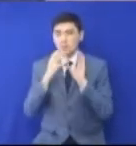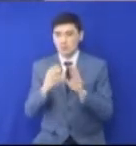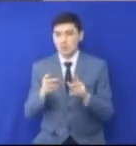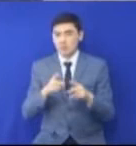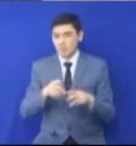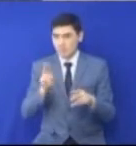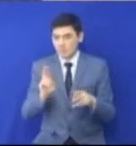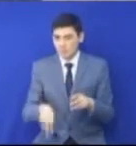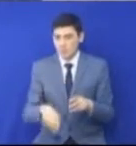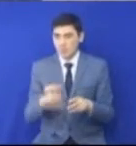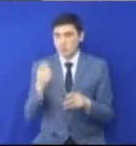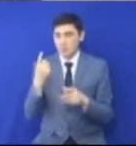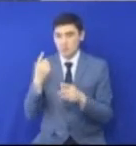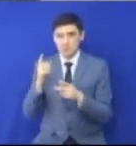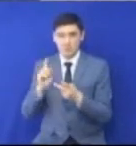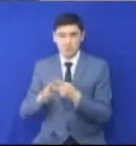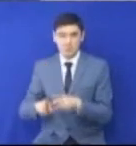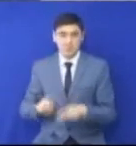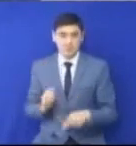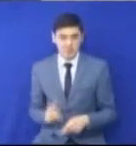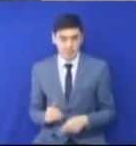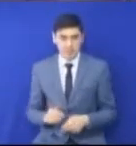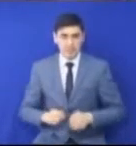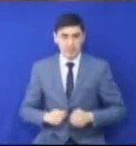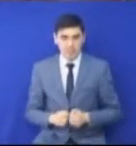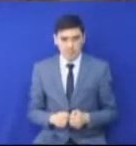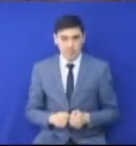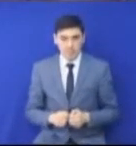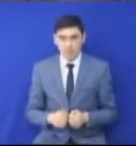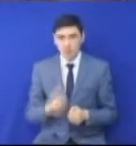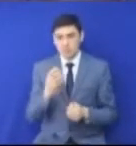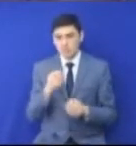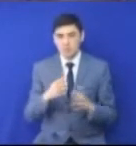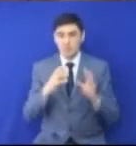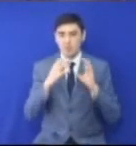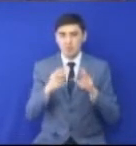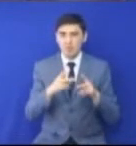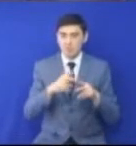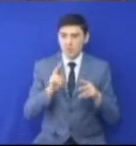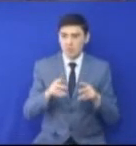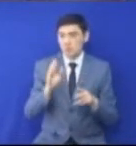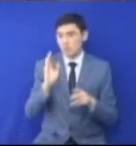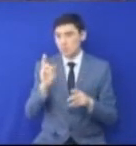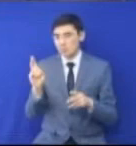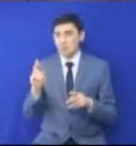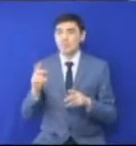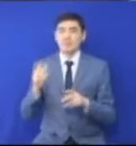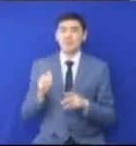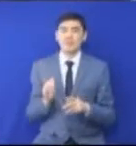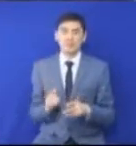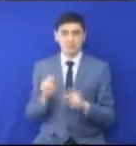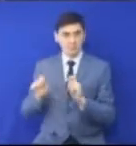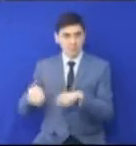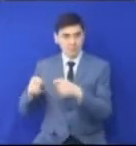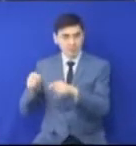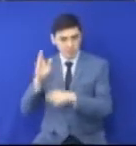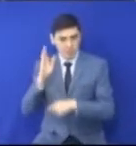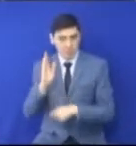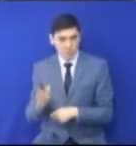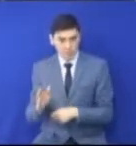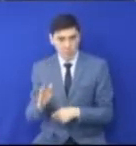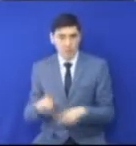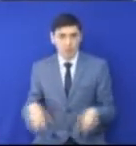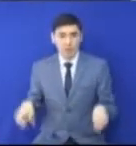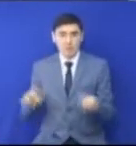орталығы жауапкершілігі шектеулі серіктестігі. Сондай ақ автовокзалдың жеке меншікке берілетіні белгілі болды. Яғни сенімді басқаруға